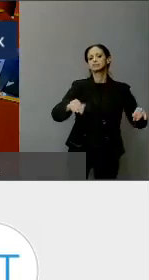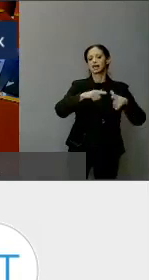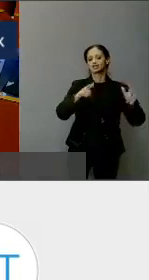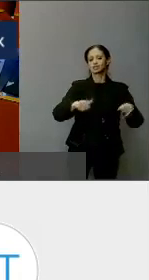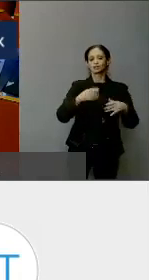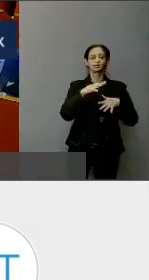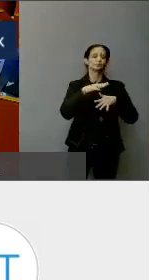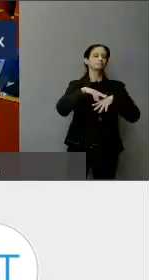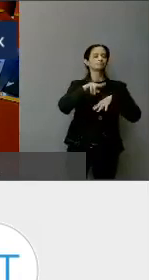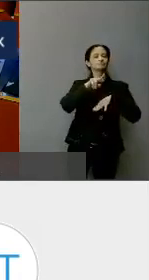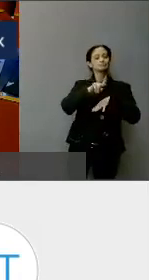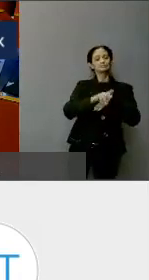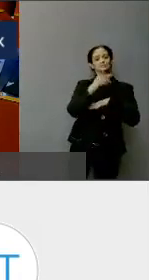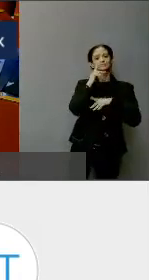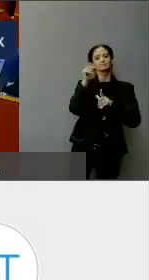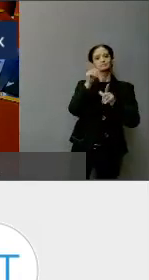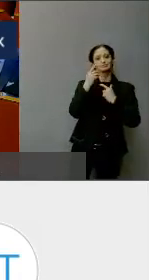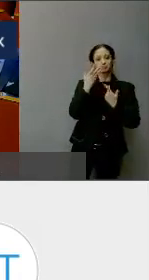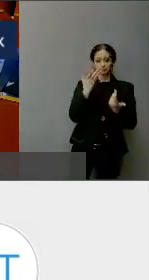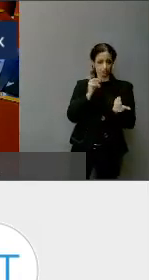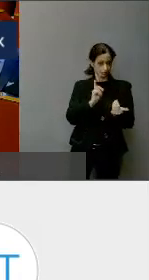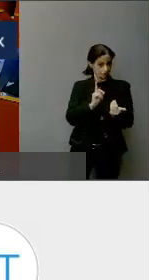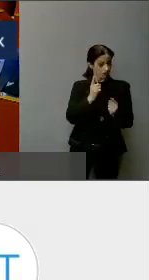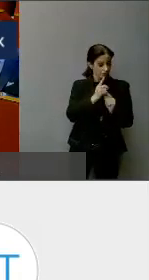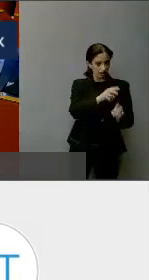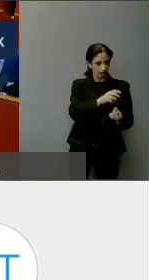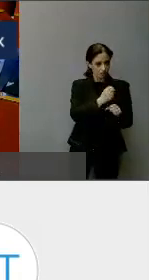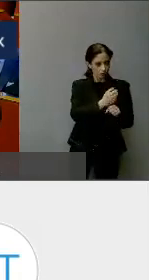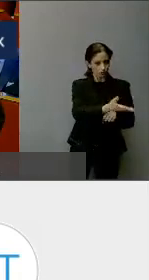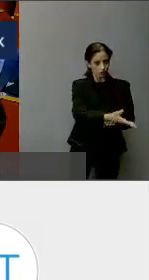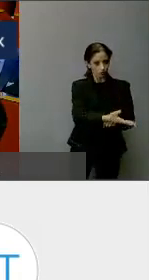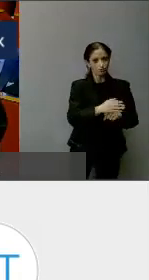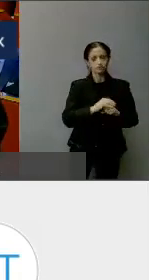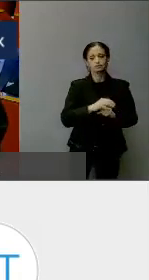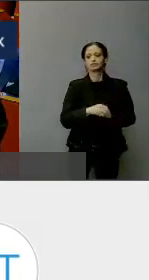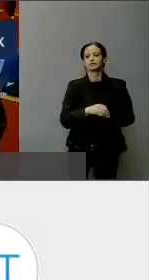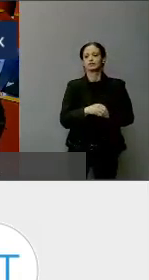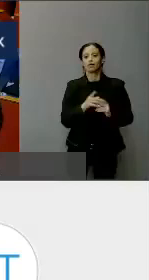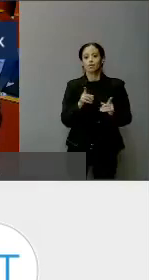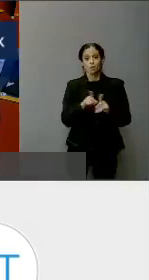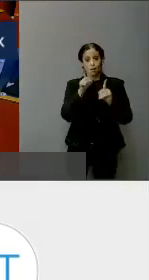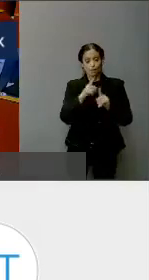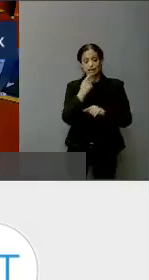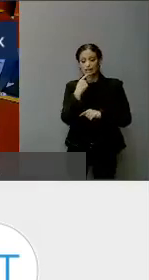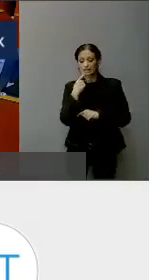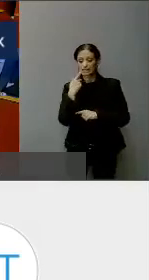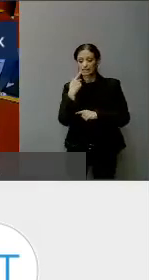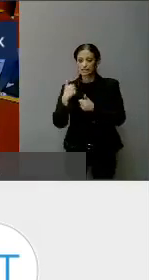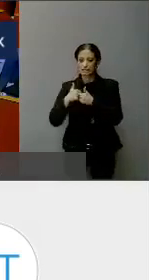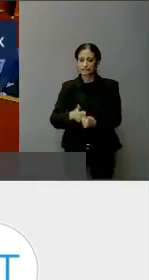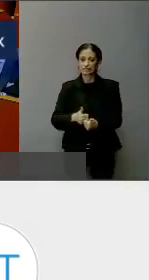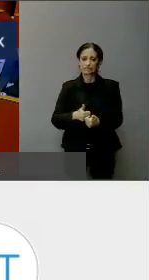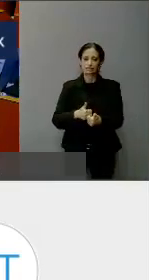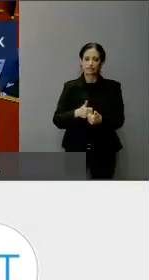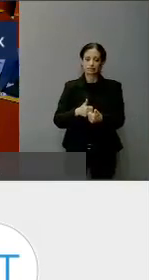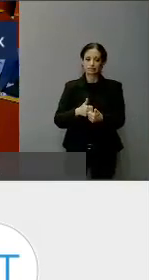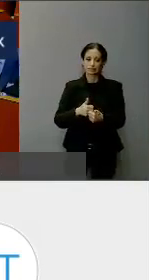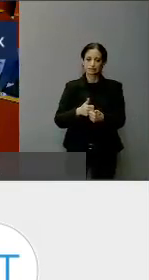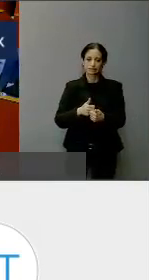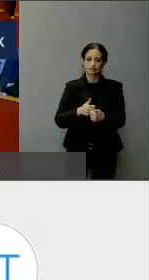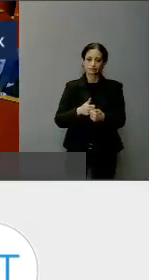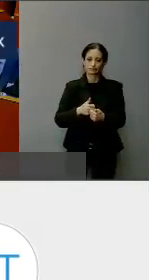genova altrettanto gli altri che li seguono quelli che sono dal 99 fino al